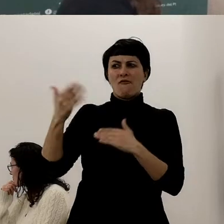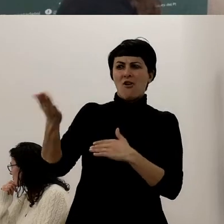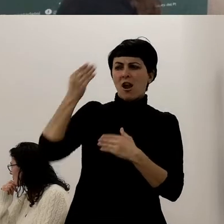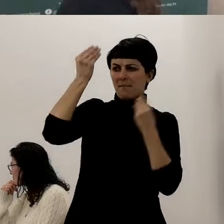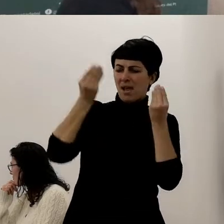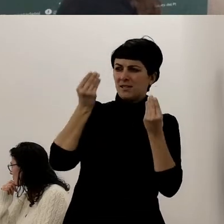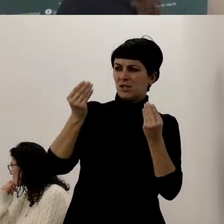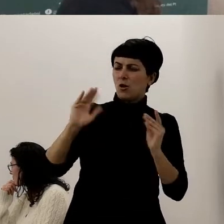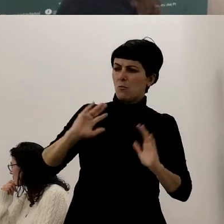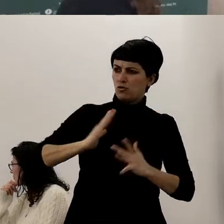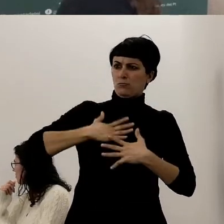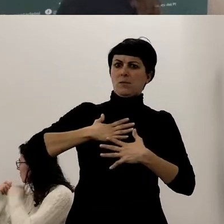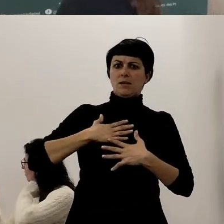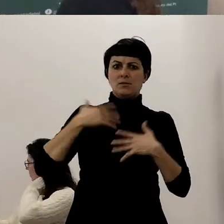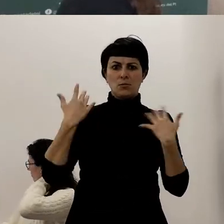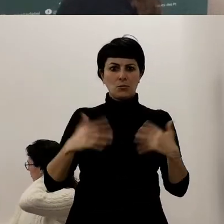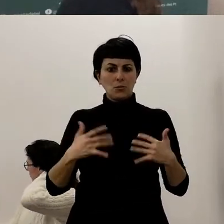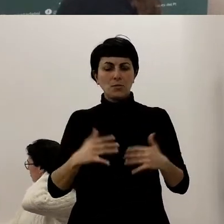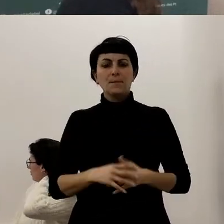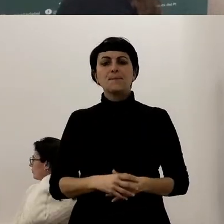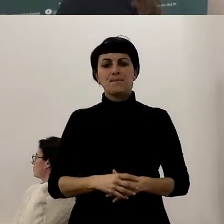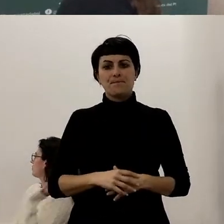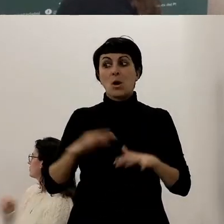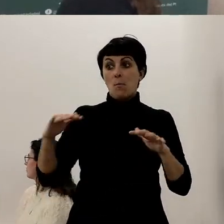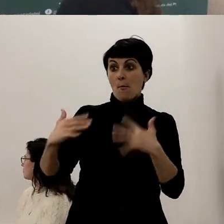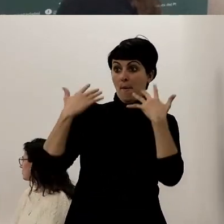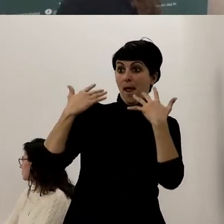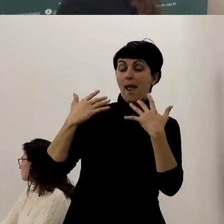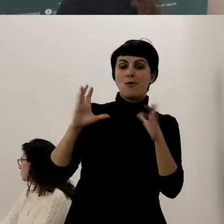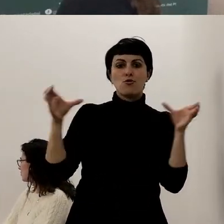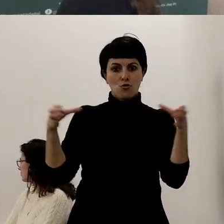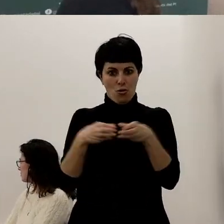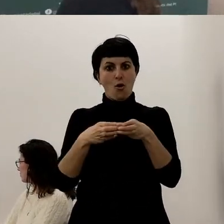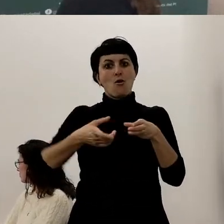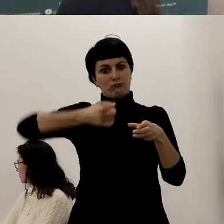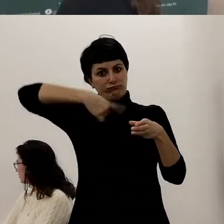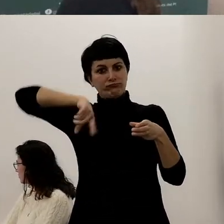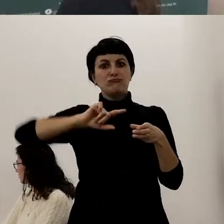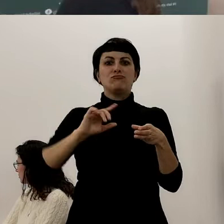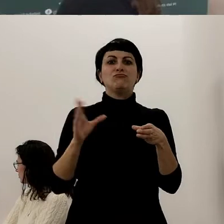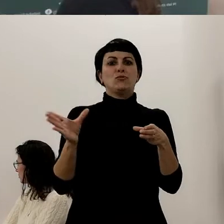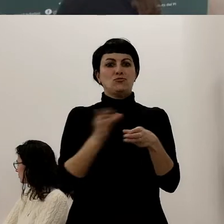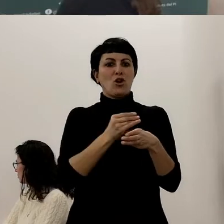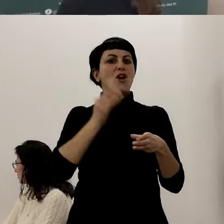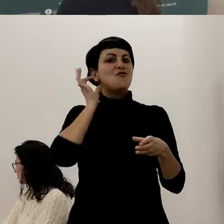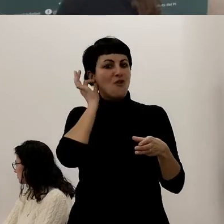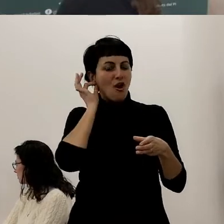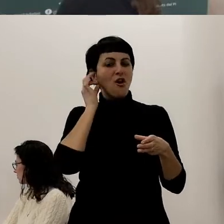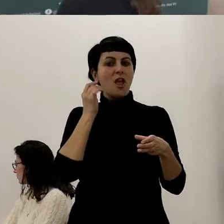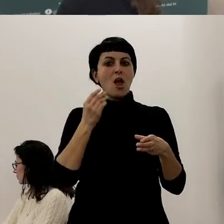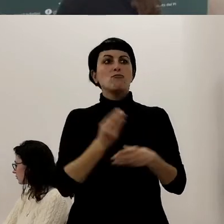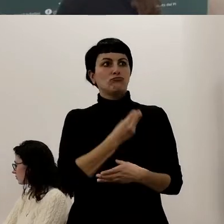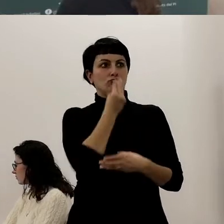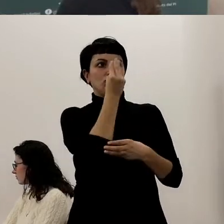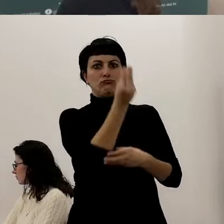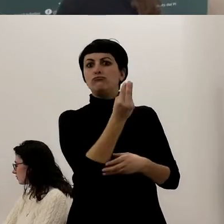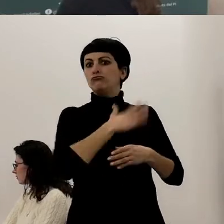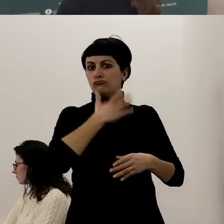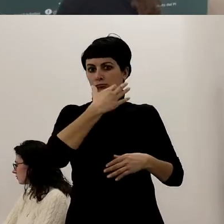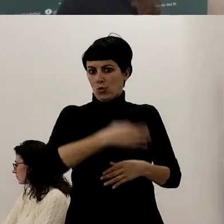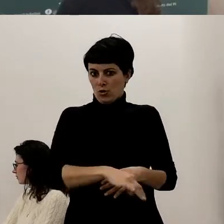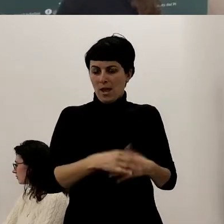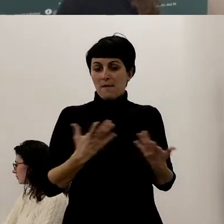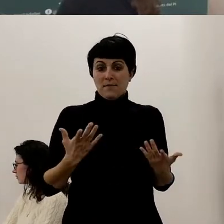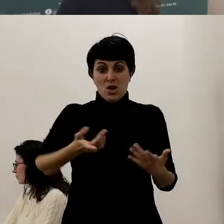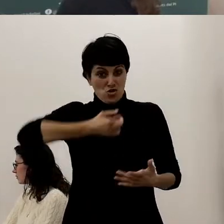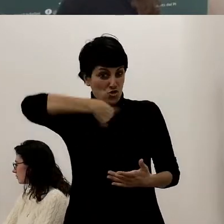una cosa que se sorprèn molt, no? De veure una colla íntegrament i que tots siguem noies i que puguem aixecar aquells gegants i que al final són els